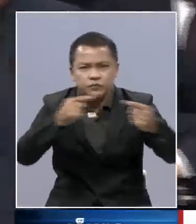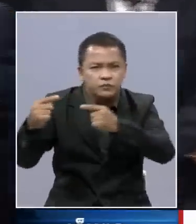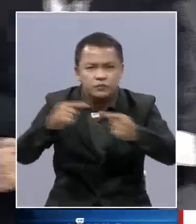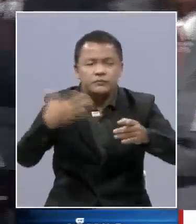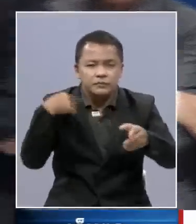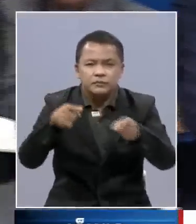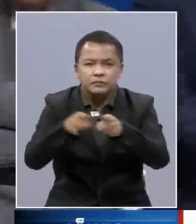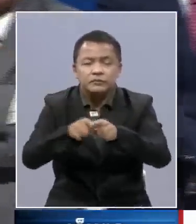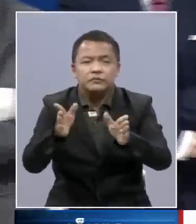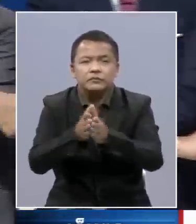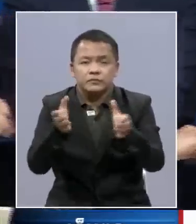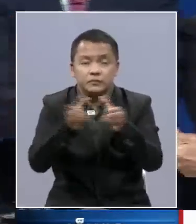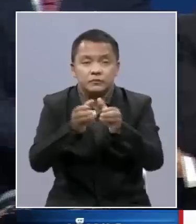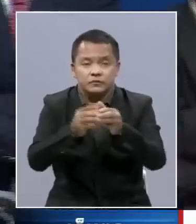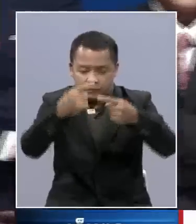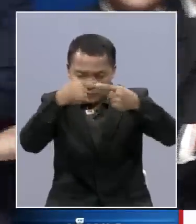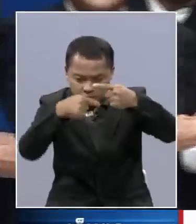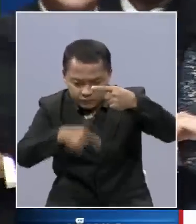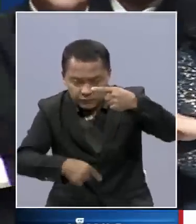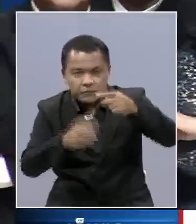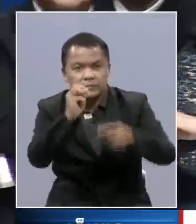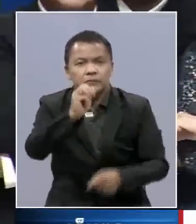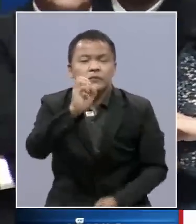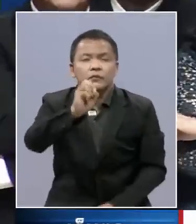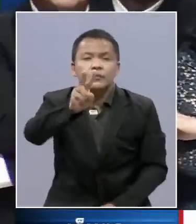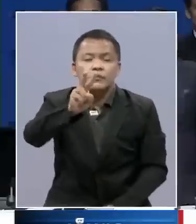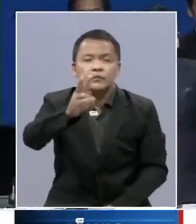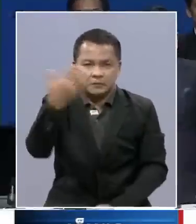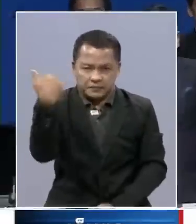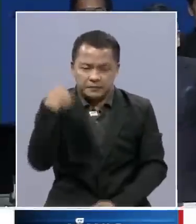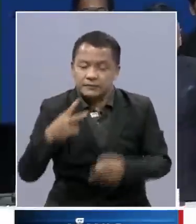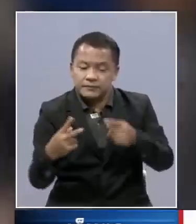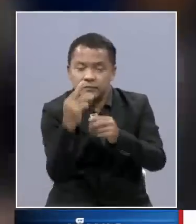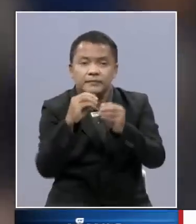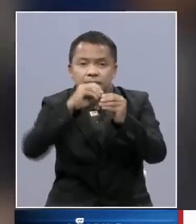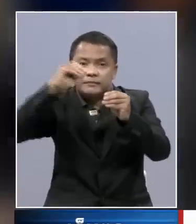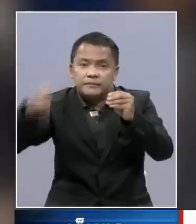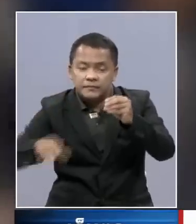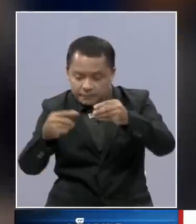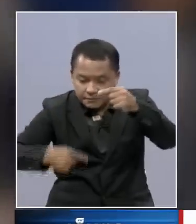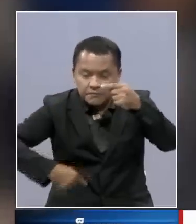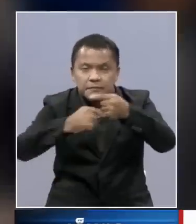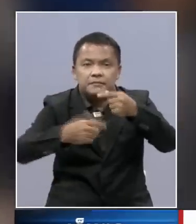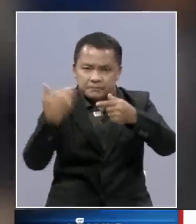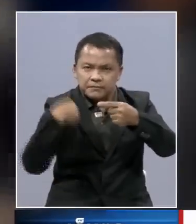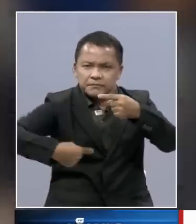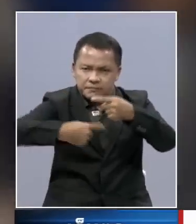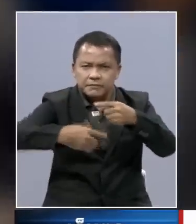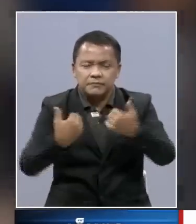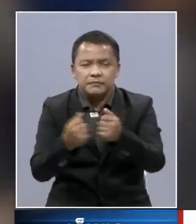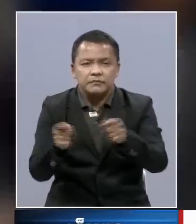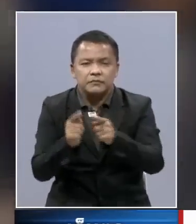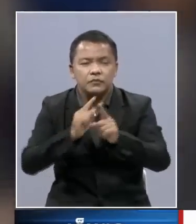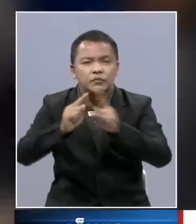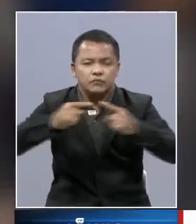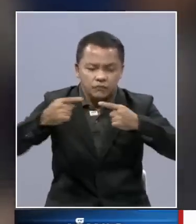างๆโดยเฉพาะอย่างยิ่งบางท่อนบางตอนในเนื้อหาของ MOU ซึ่งมีการตัด แล้วก็เพิ่มเติมอะไรบางอย่างลงไปเนี่ยนะครับซึ่ง